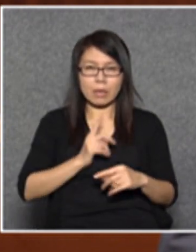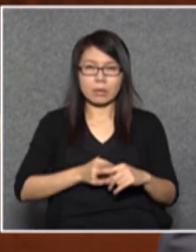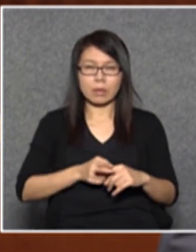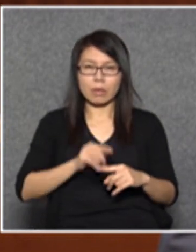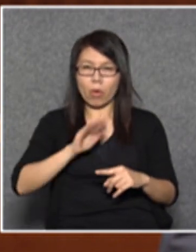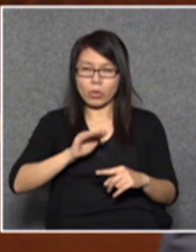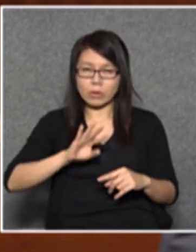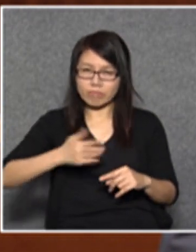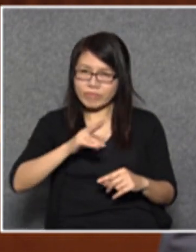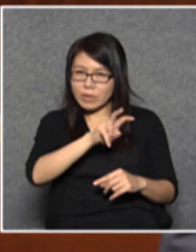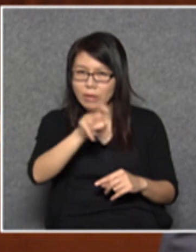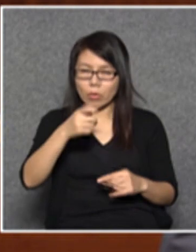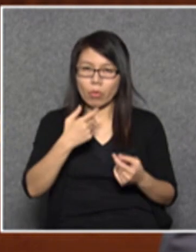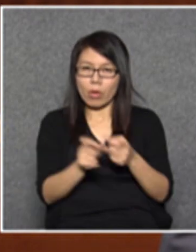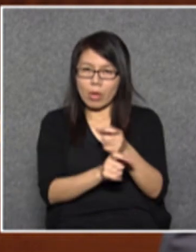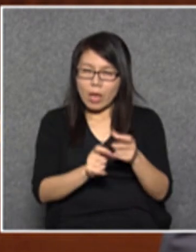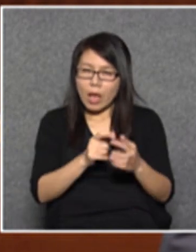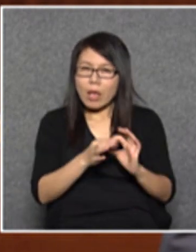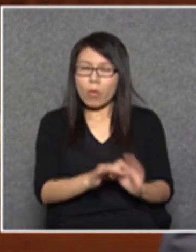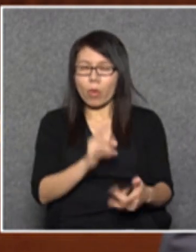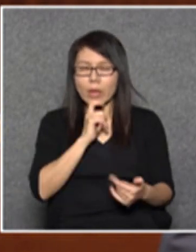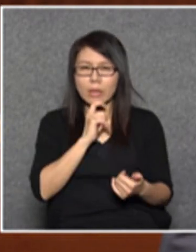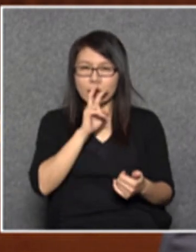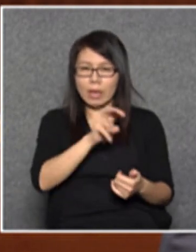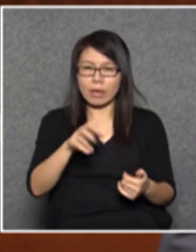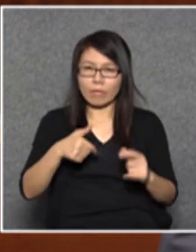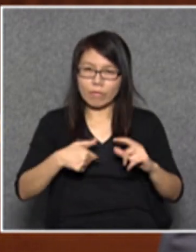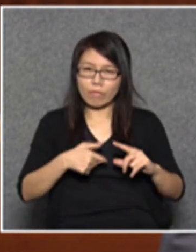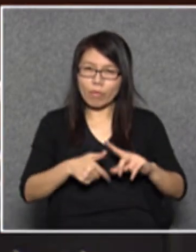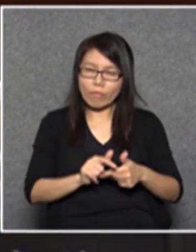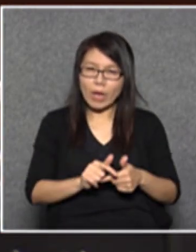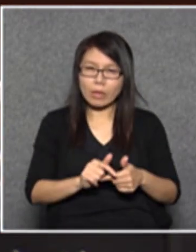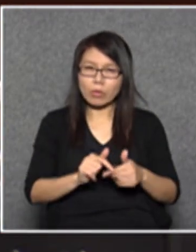映業界的看法，未能夠維護業界的利益，